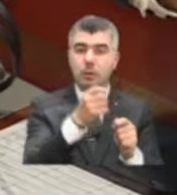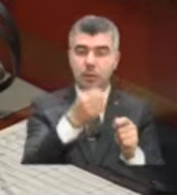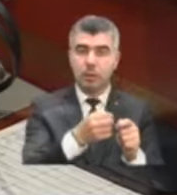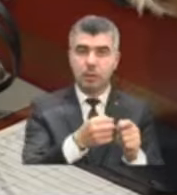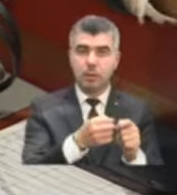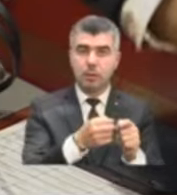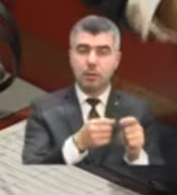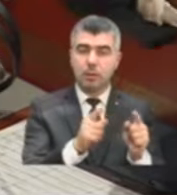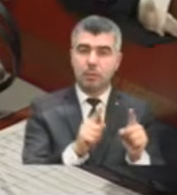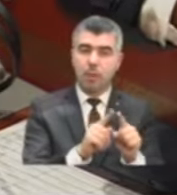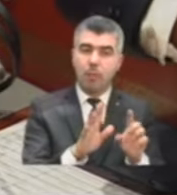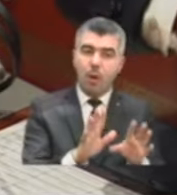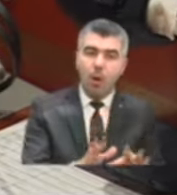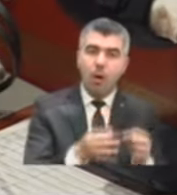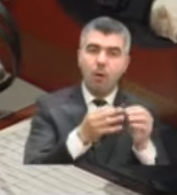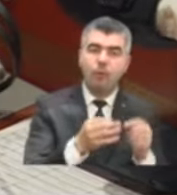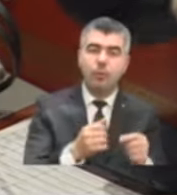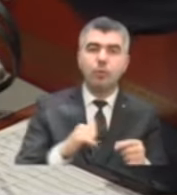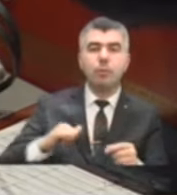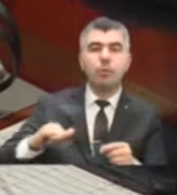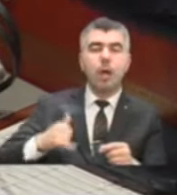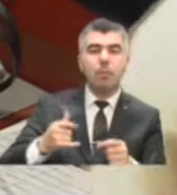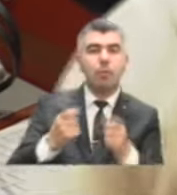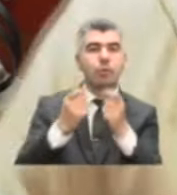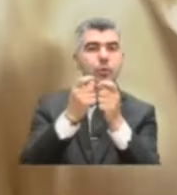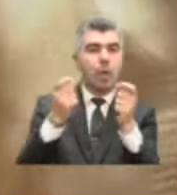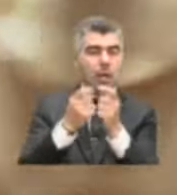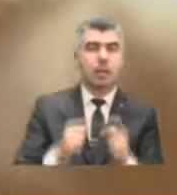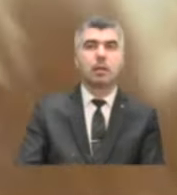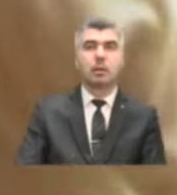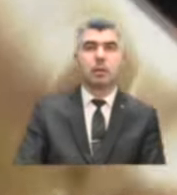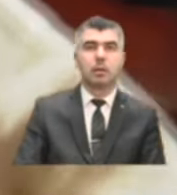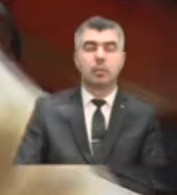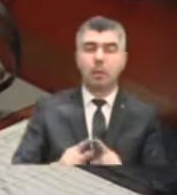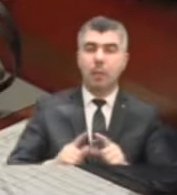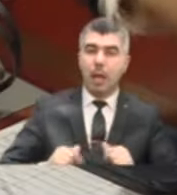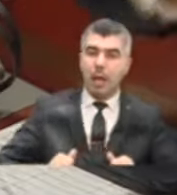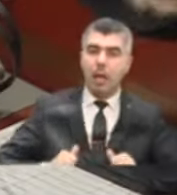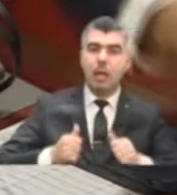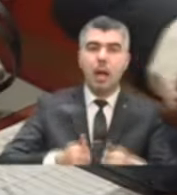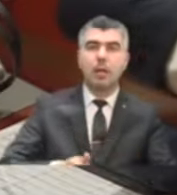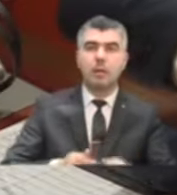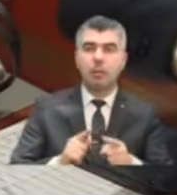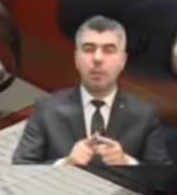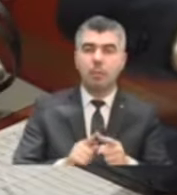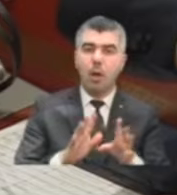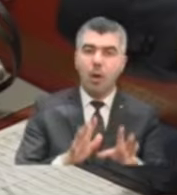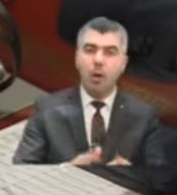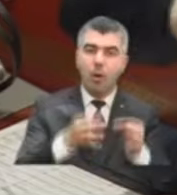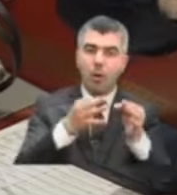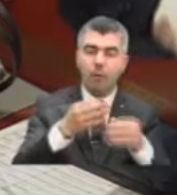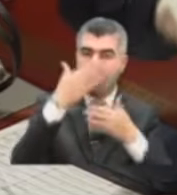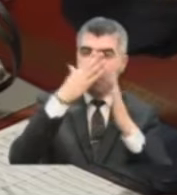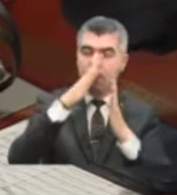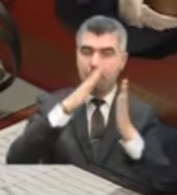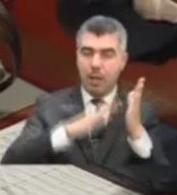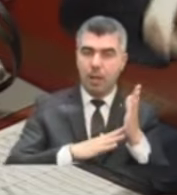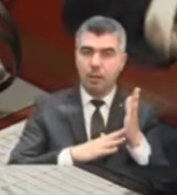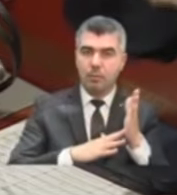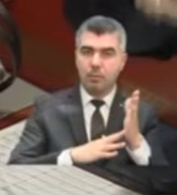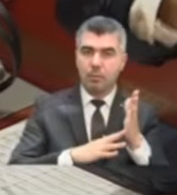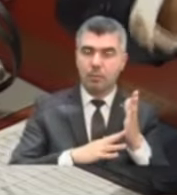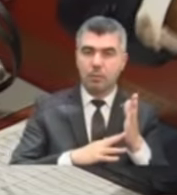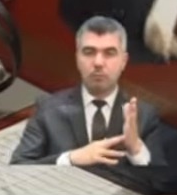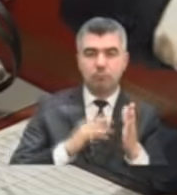غيقدر يعتق مجموعه ديال الشباب ومجموعه ديال المقاولات. وراء هذه الاراده ديال خلق هذه الصناعه هنا في المملكه المغربيه، باش يكونوا لما لا